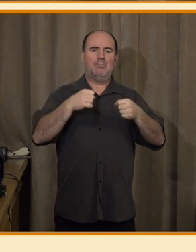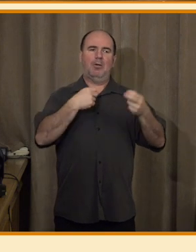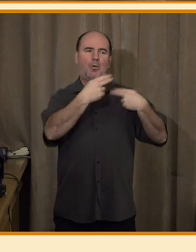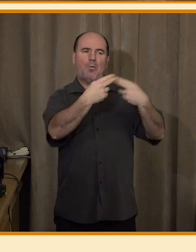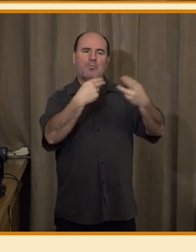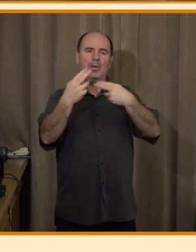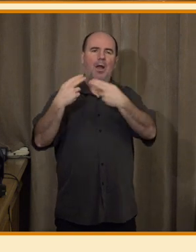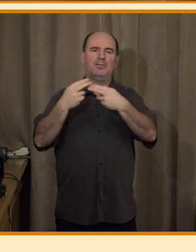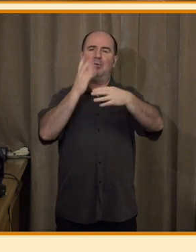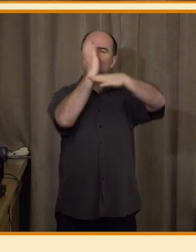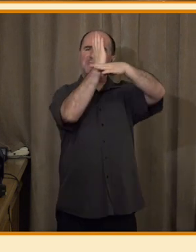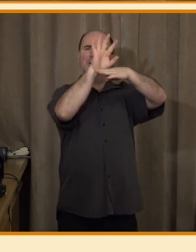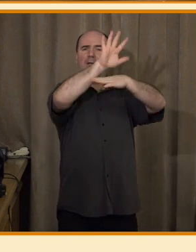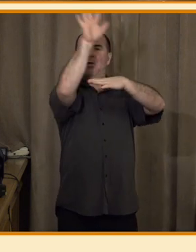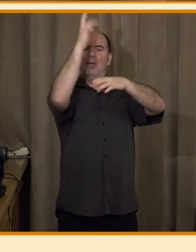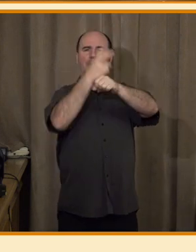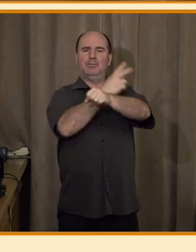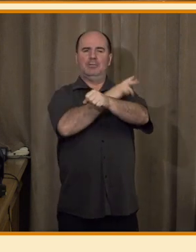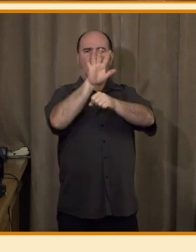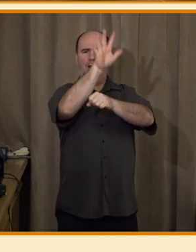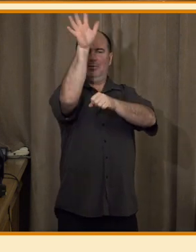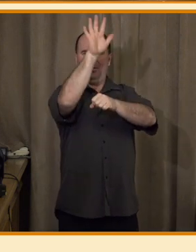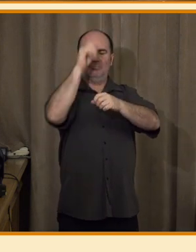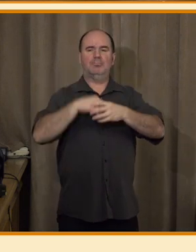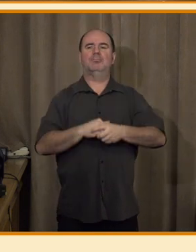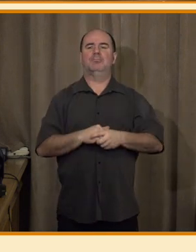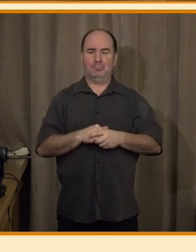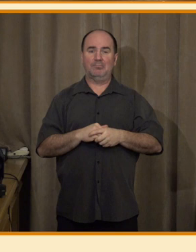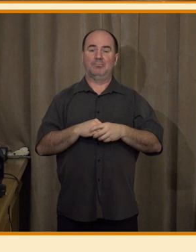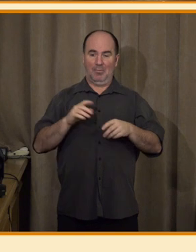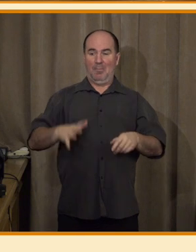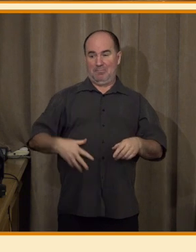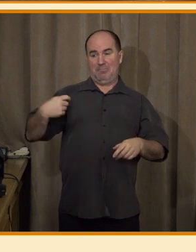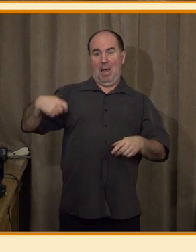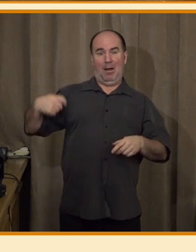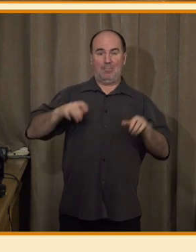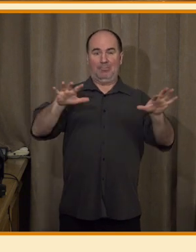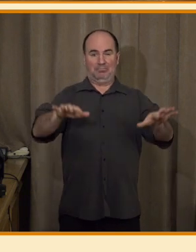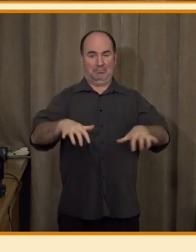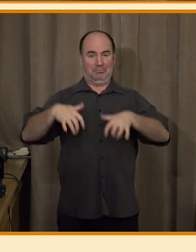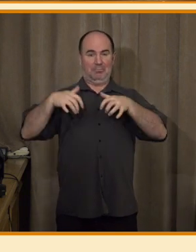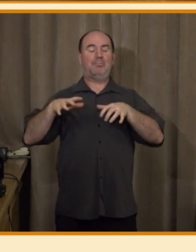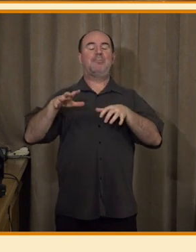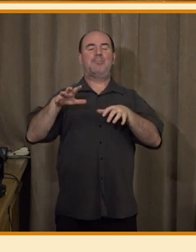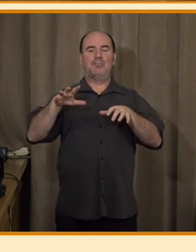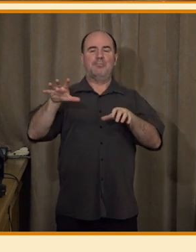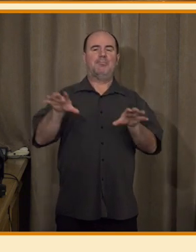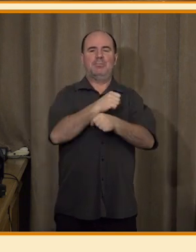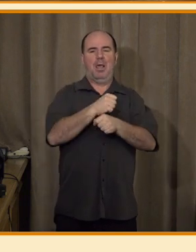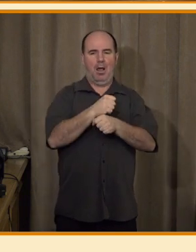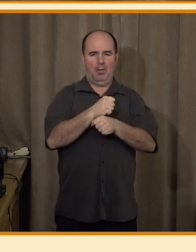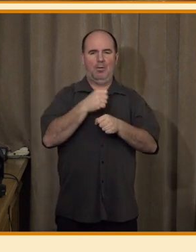tento zákon prošel ve finální verzi parlamentem po jeho slyšení v roce 2022